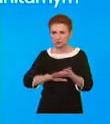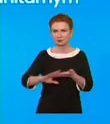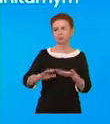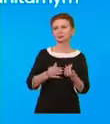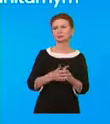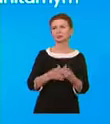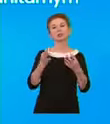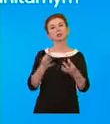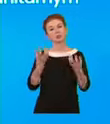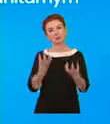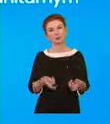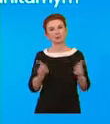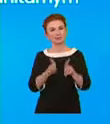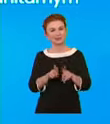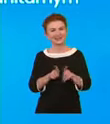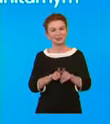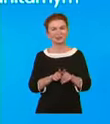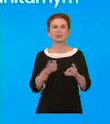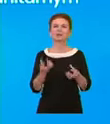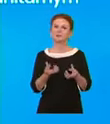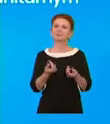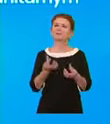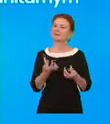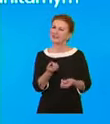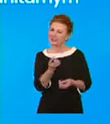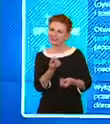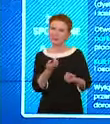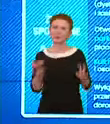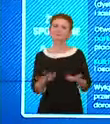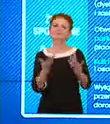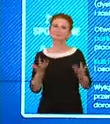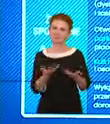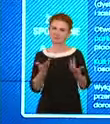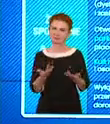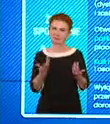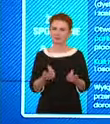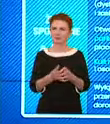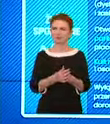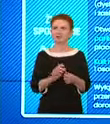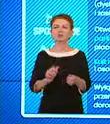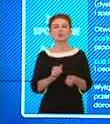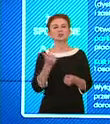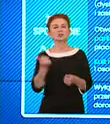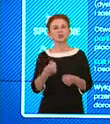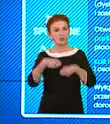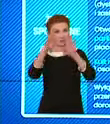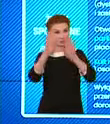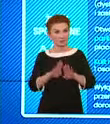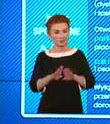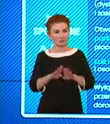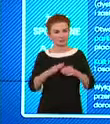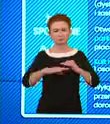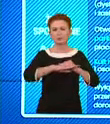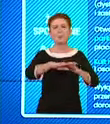tutaj chcemy też nieco zliberalizować te zasady, a mianowicie w taki sposób, żeby w sklepach do 100